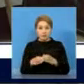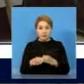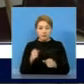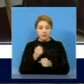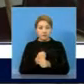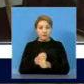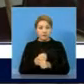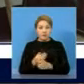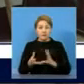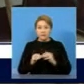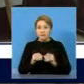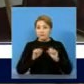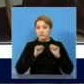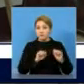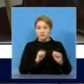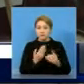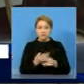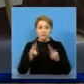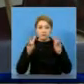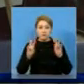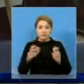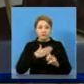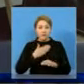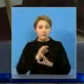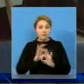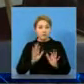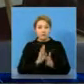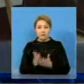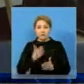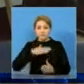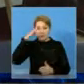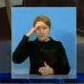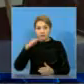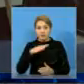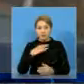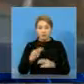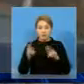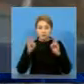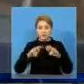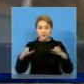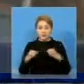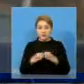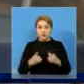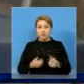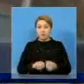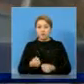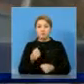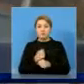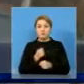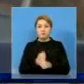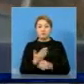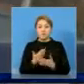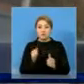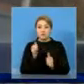жұмысы туралы жобамды қорғадым. Бұл тақырып маған бөтен емес, өйткені менің әкем осы іздестіру тобының құрамында жұмыс істейді.